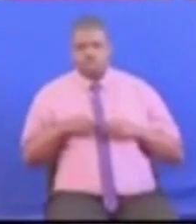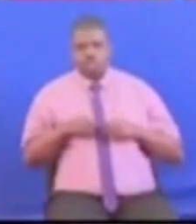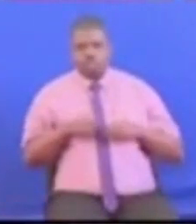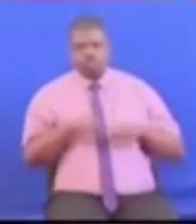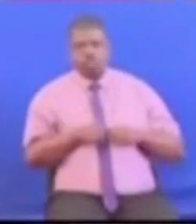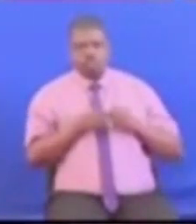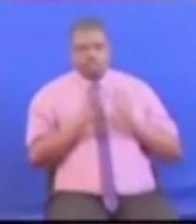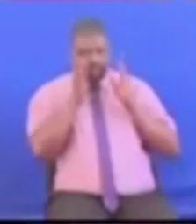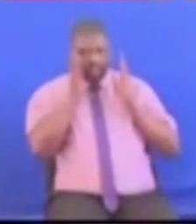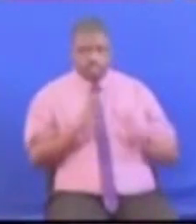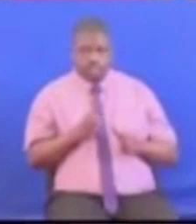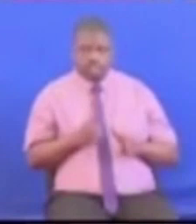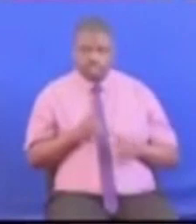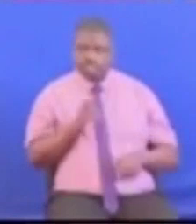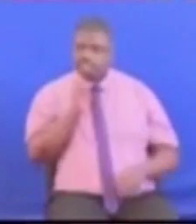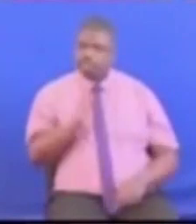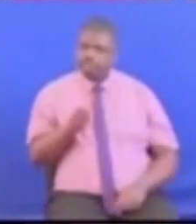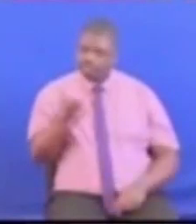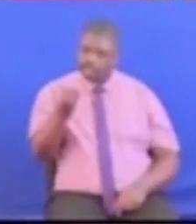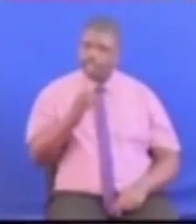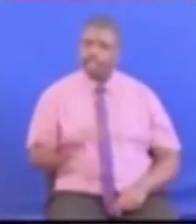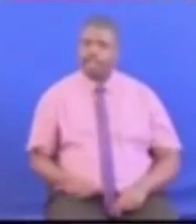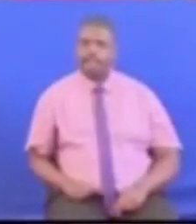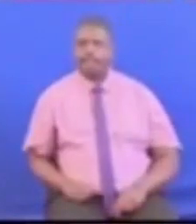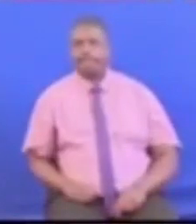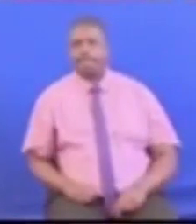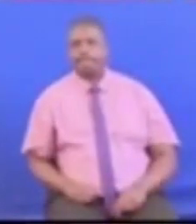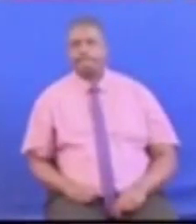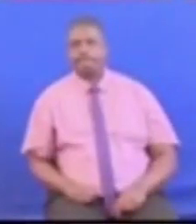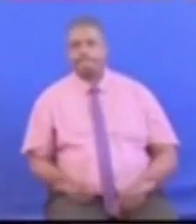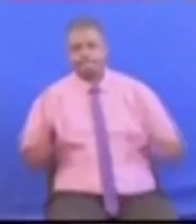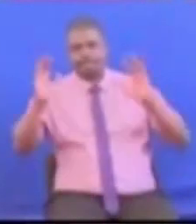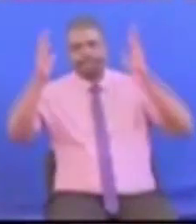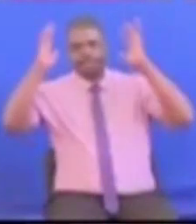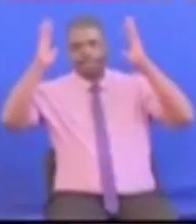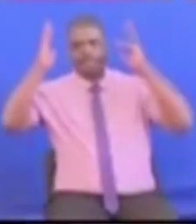kumvunjia heshima spika.